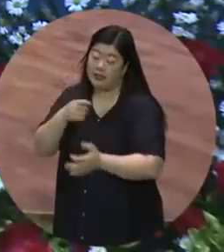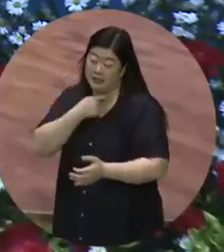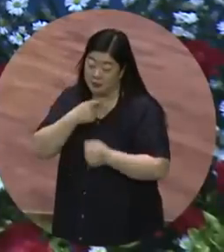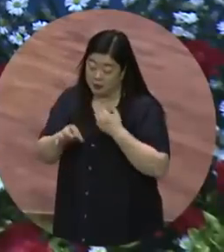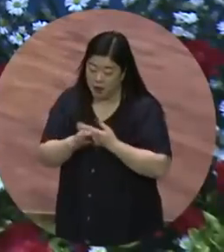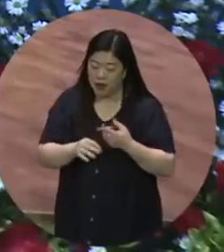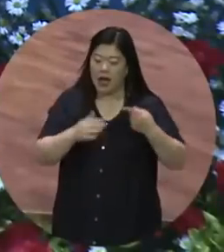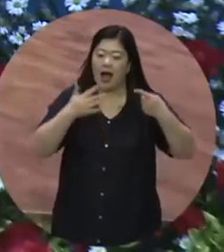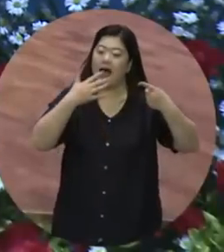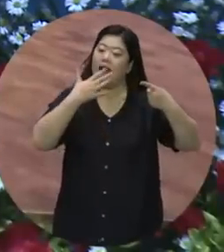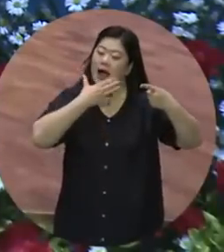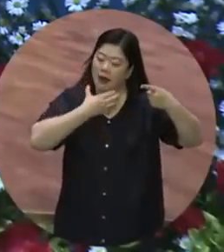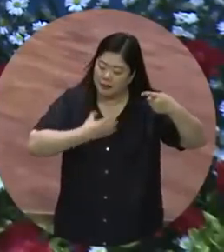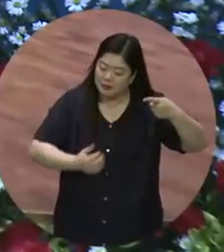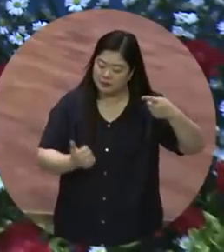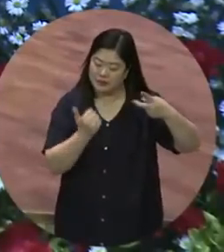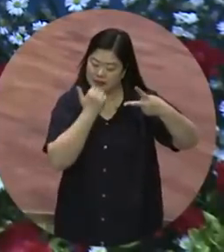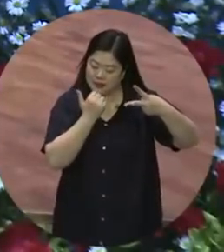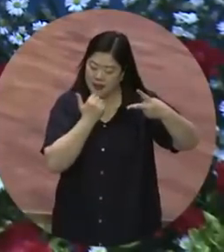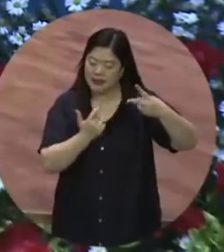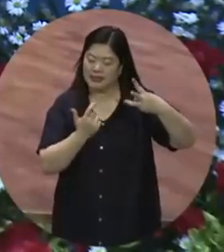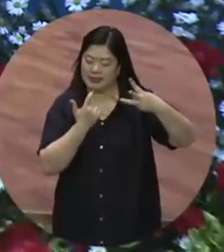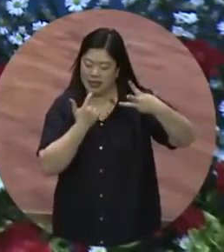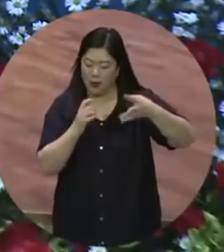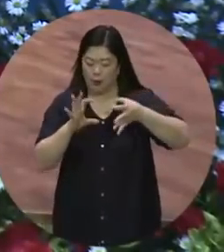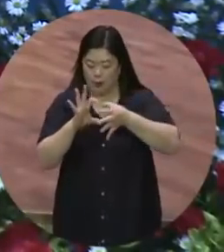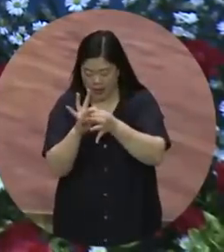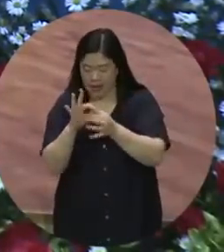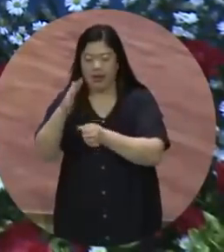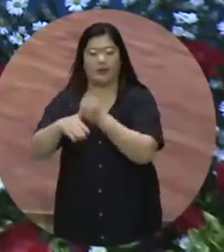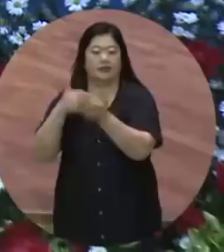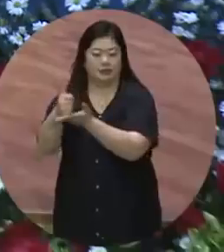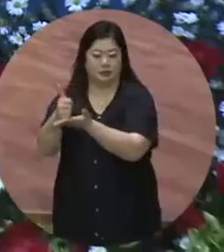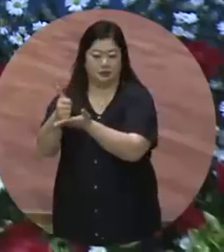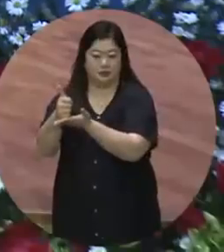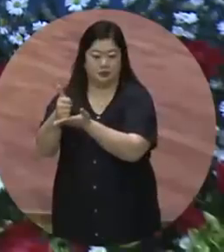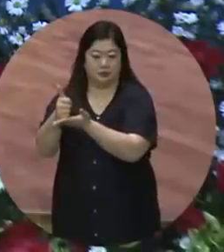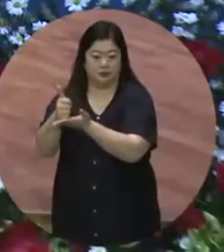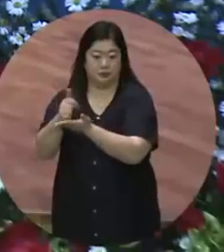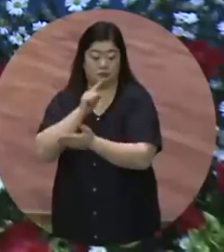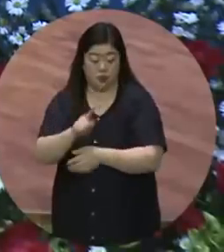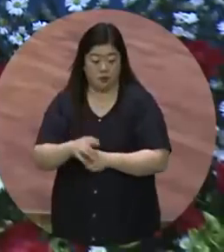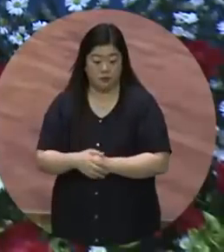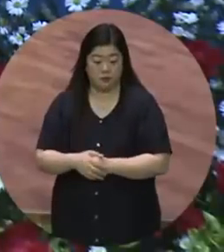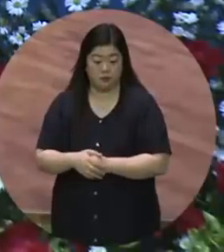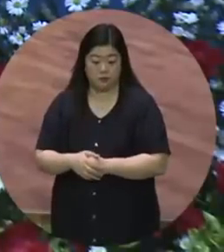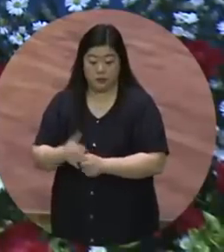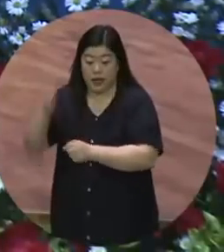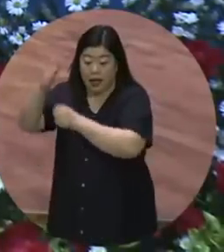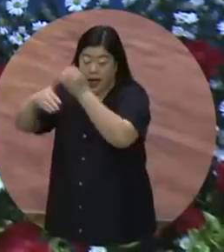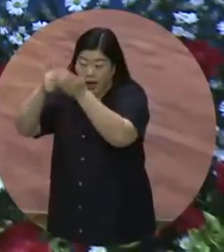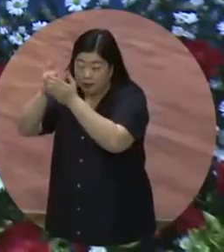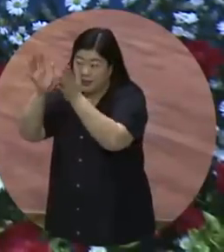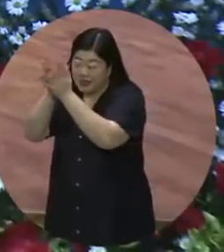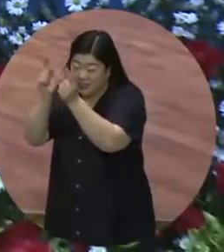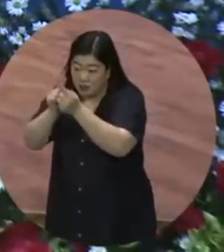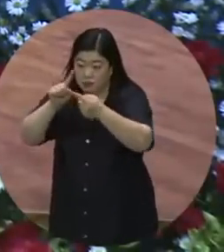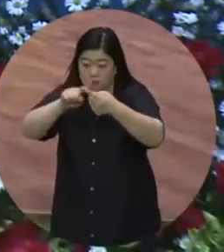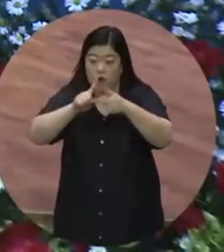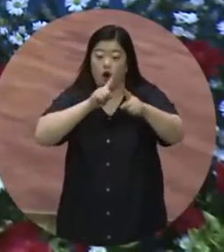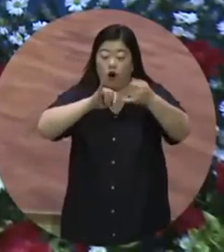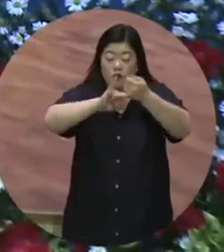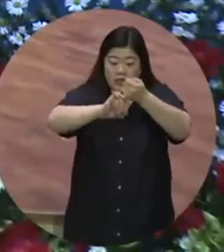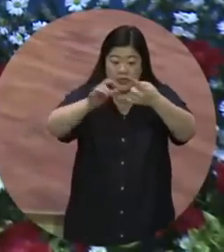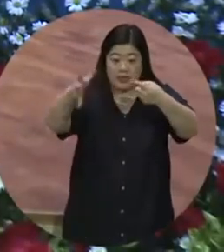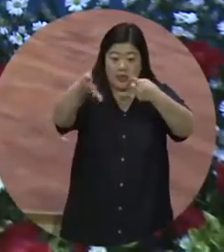아브라함과 이삭과 야곱의 하나님. 자, 하나님께서 친히 아브라함, 이삭, 야곱과 언약을 맺었을 뿐만 아니라 그 언약이